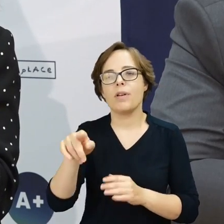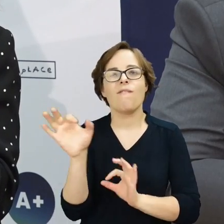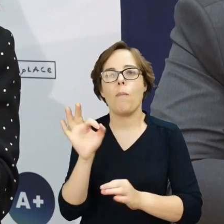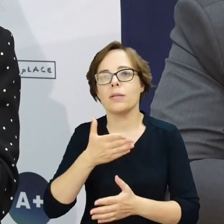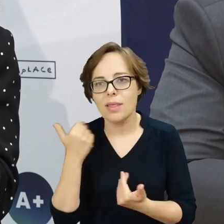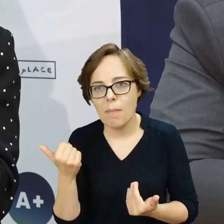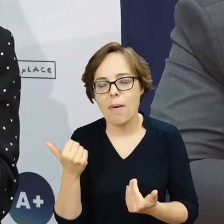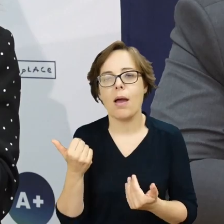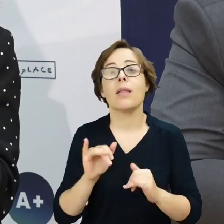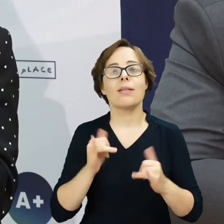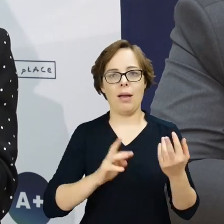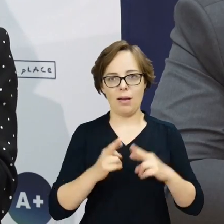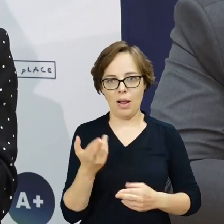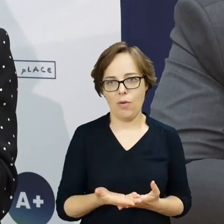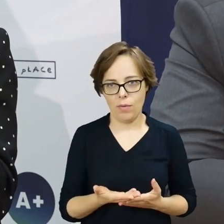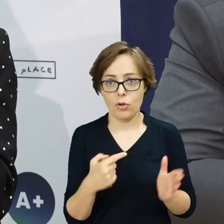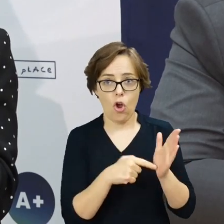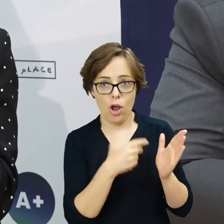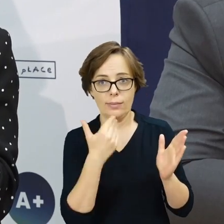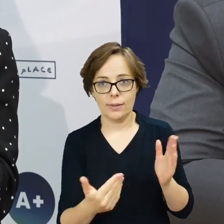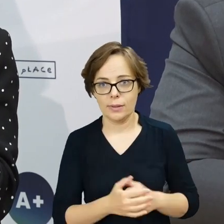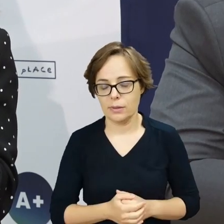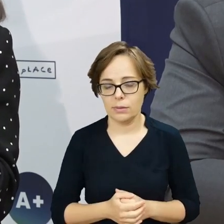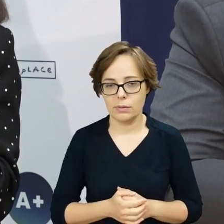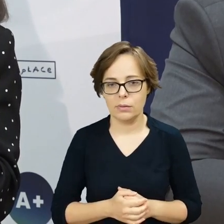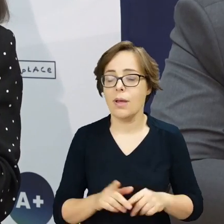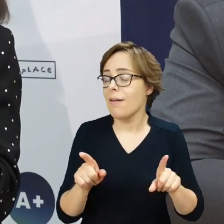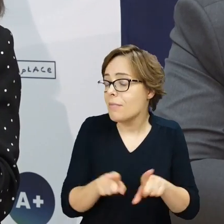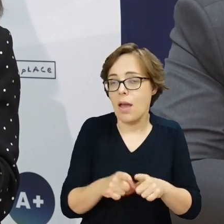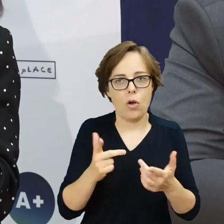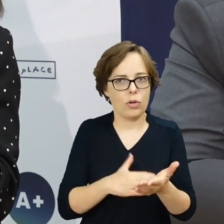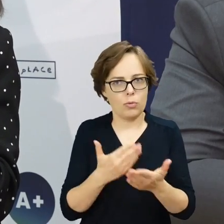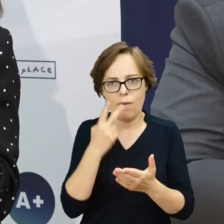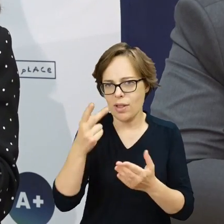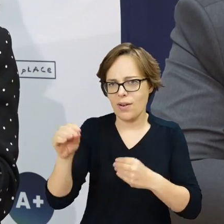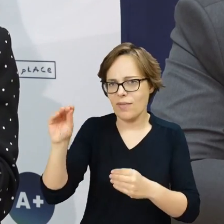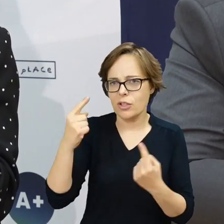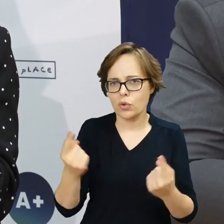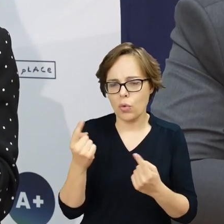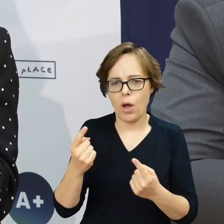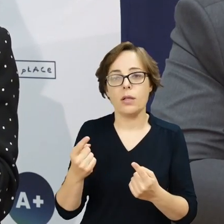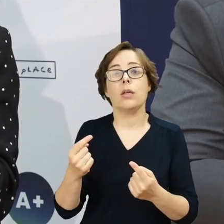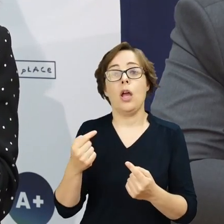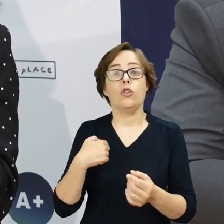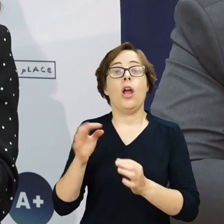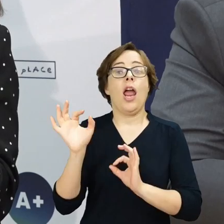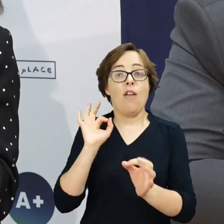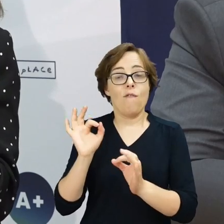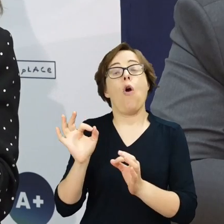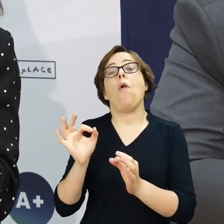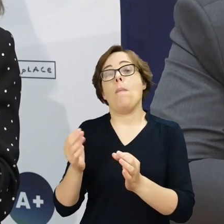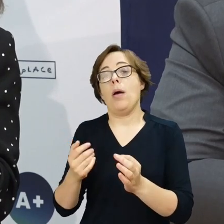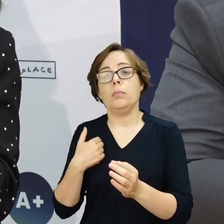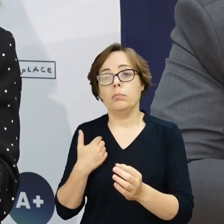czy coraz częściej pojawiające się w sytuacje, w których odpowiedź na wniosek zawiera jakąś informację nieprawdziwą. Jedyne, co